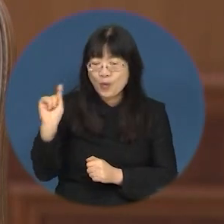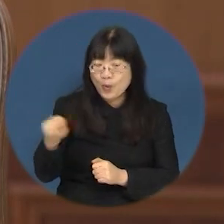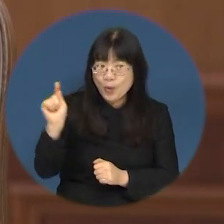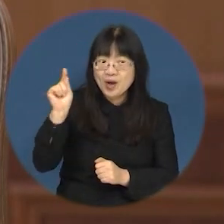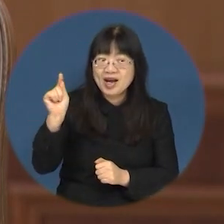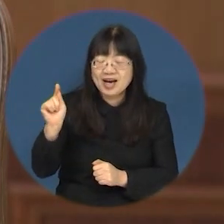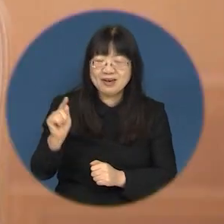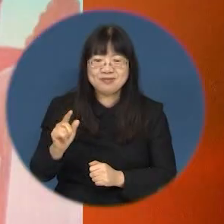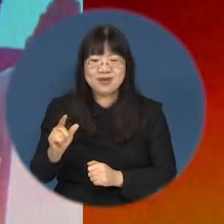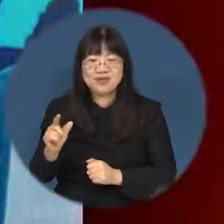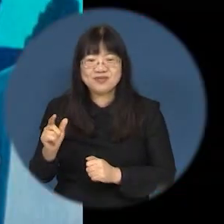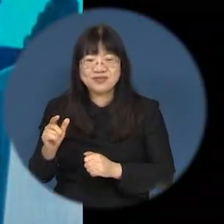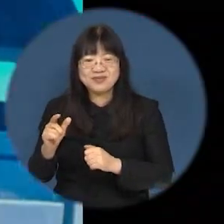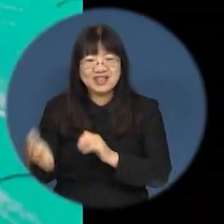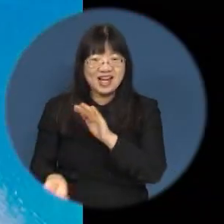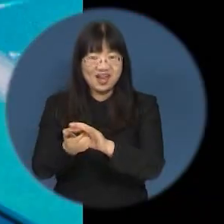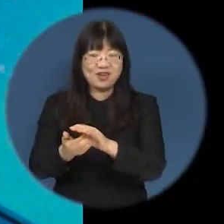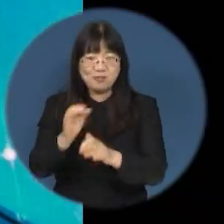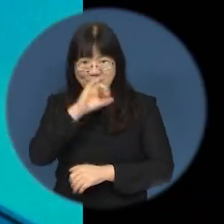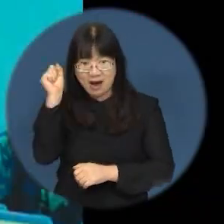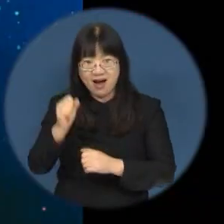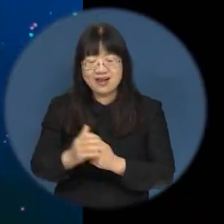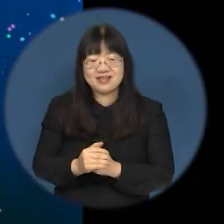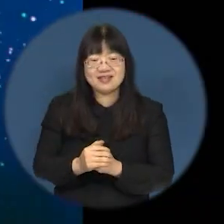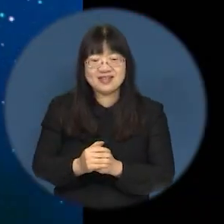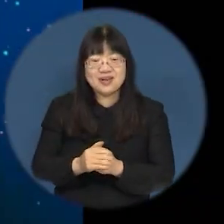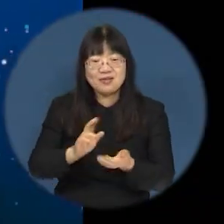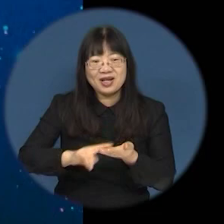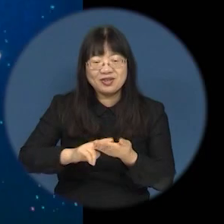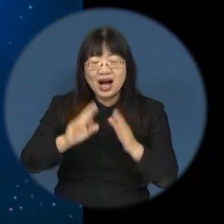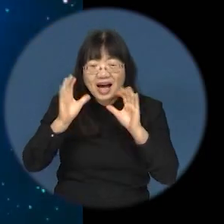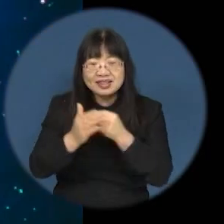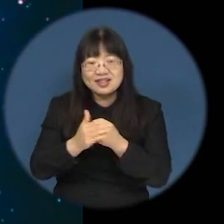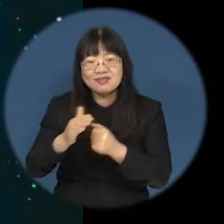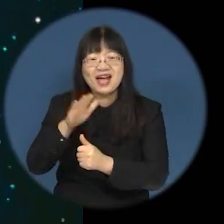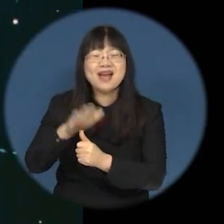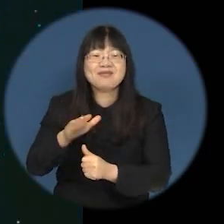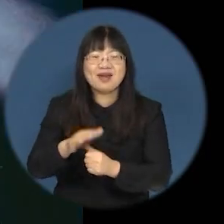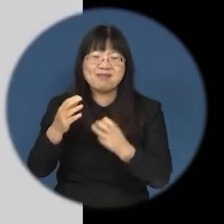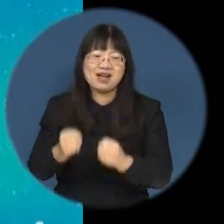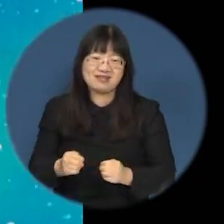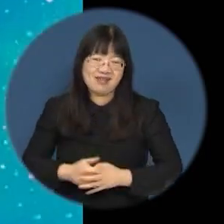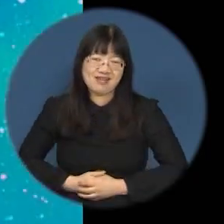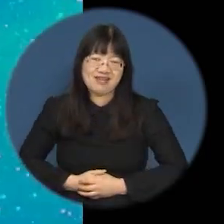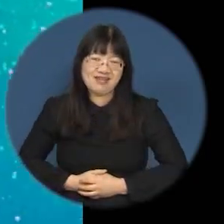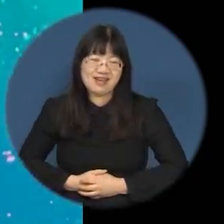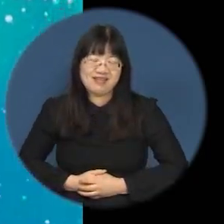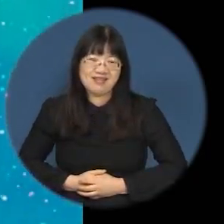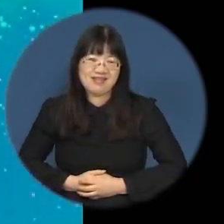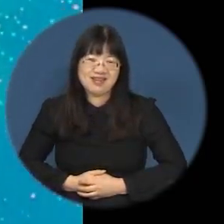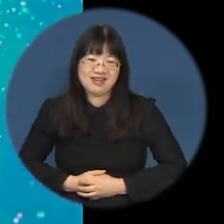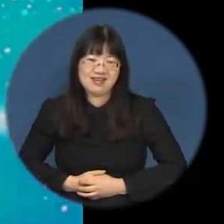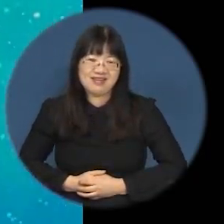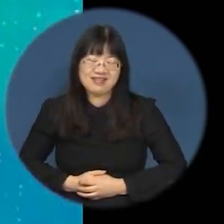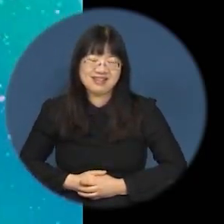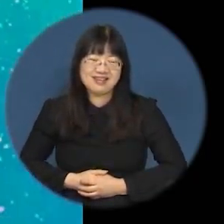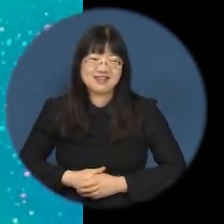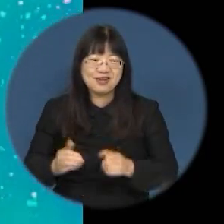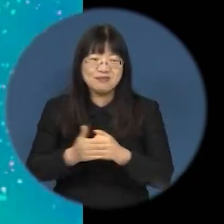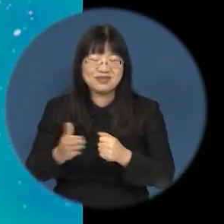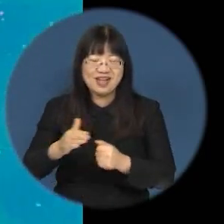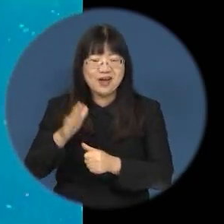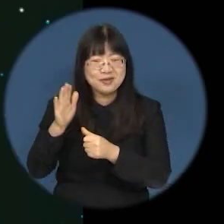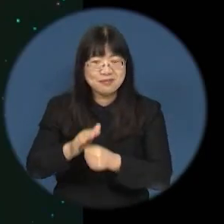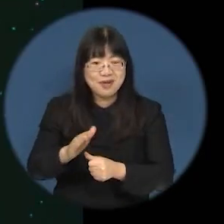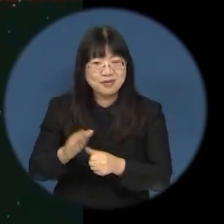거기서 이루어지는데 이것이 만화고 또 아이들 애기다 보니까 좀 실패가 많아요. 그 초능력이 그래서 그것도 실패가 주는 재미